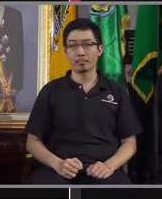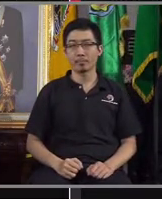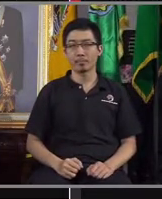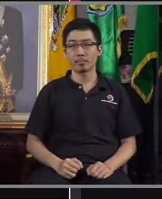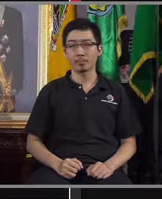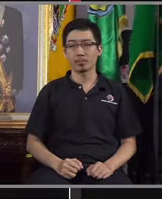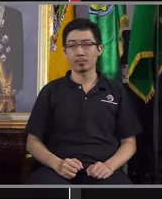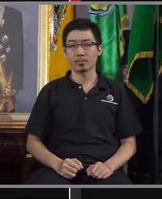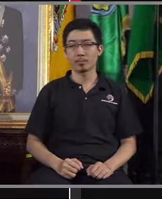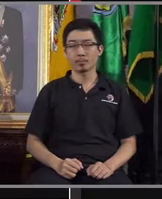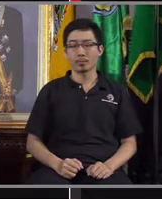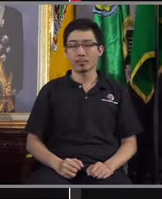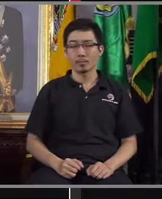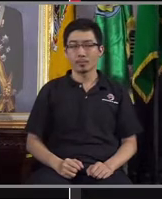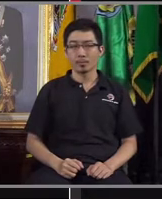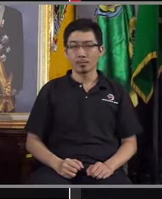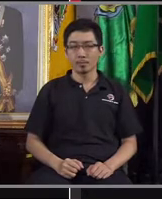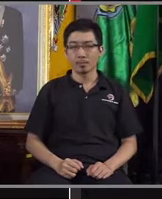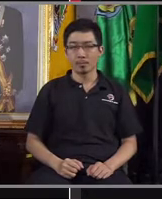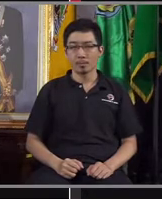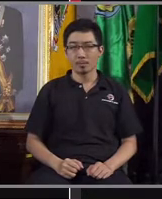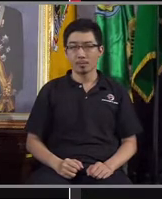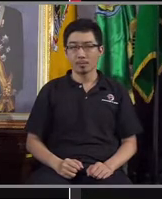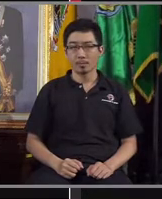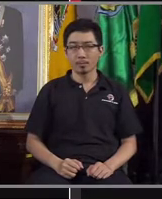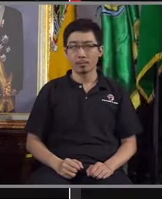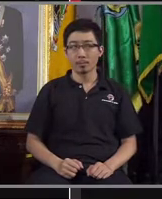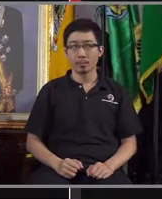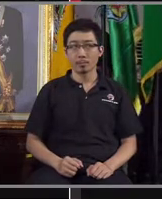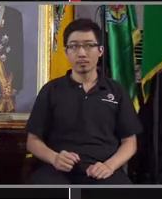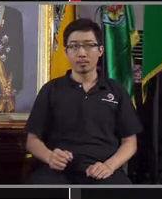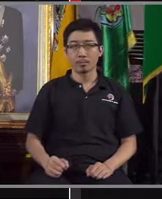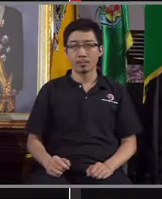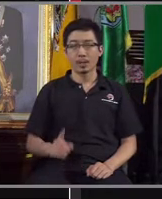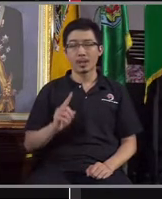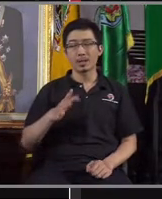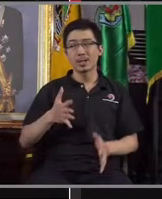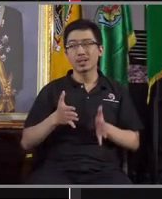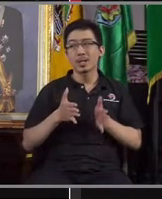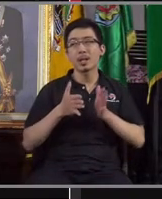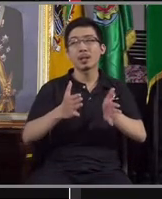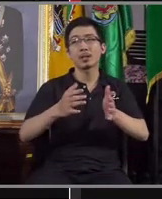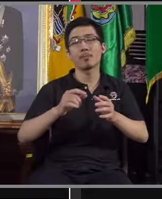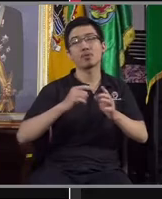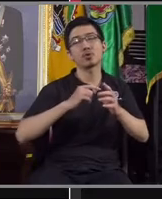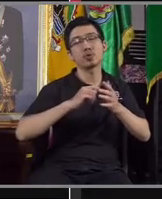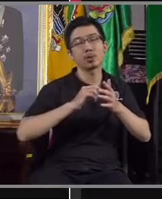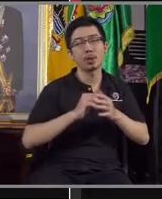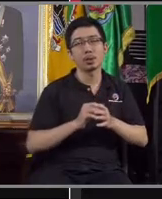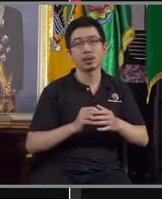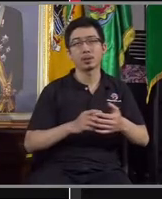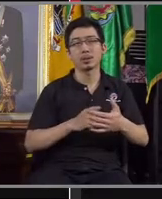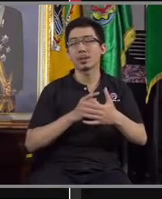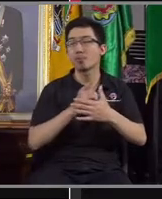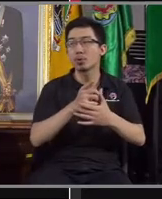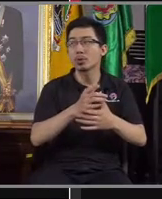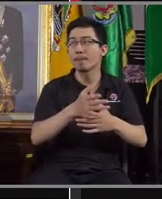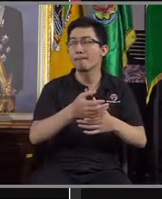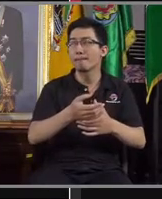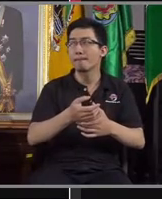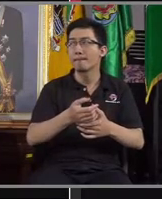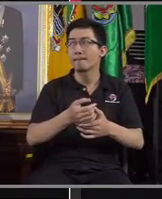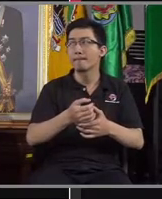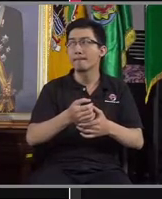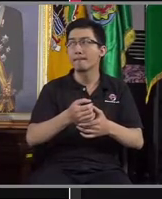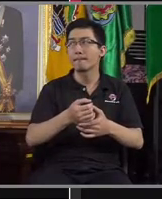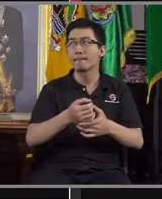di desa di Sungai Jeragung dan juga jalan tembus antara di daerah wisata kita dengan